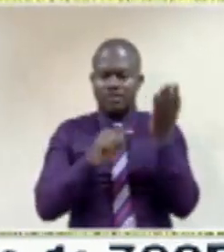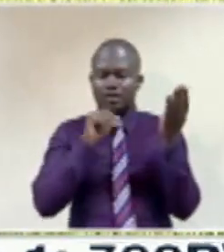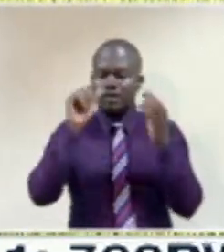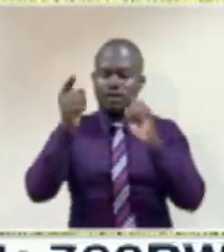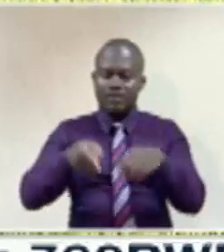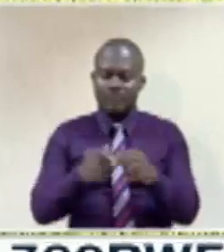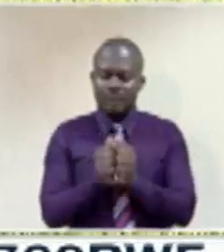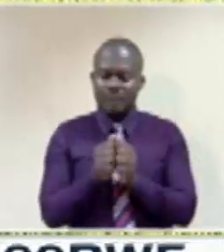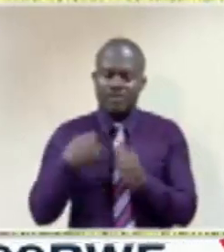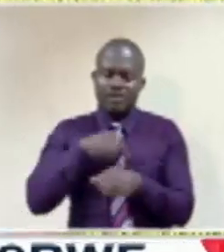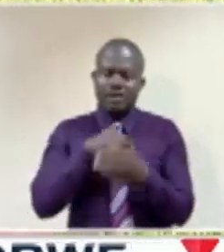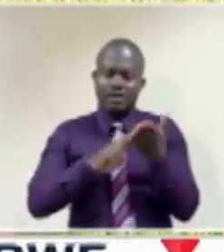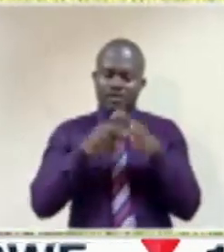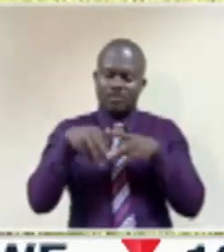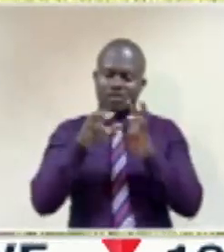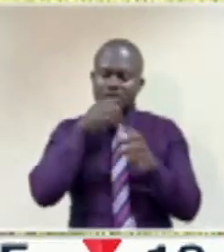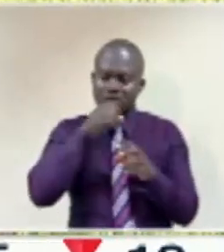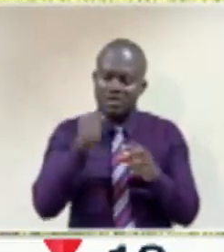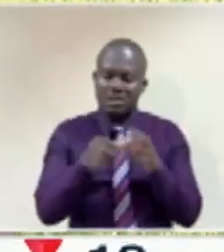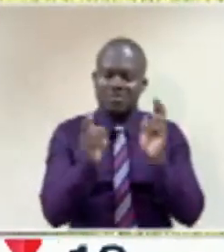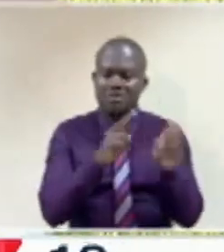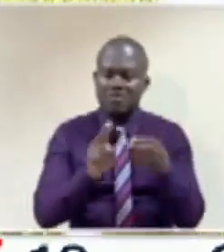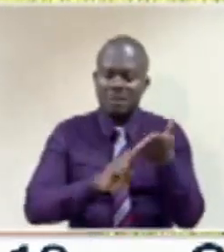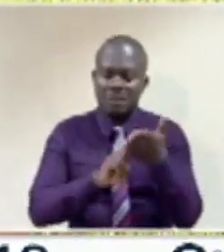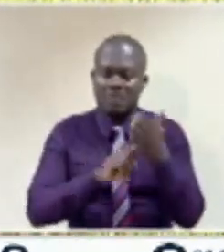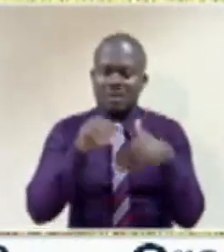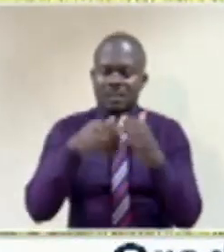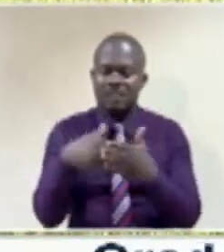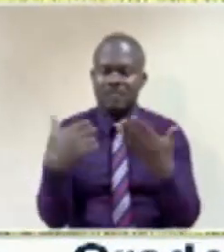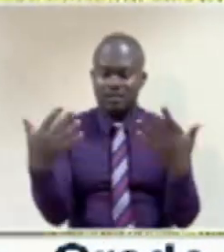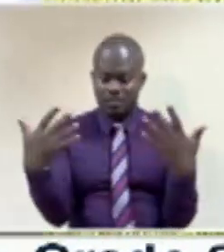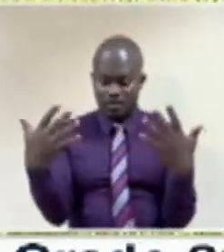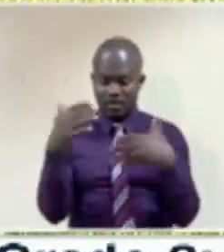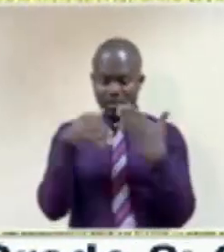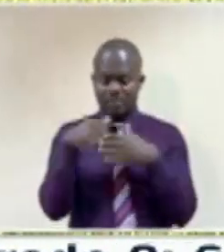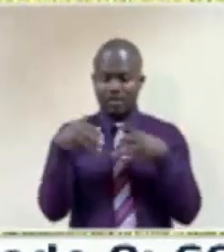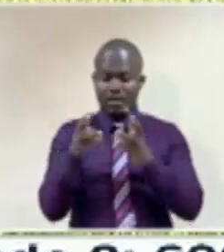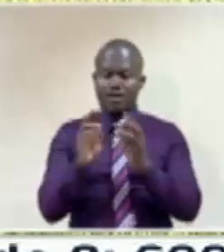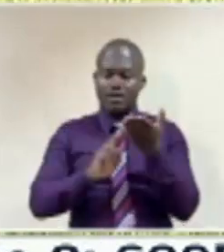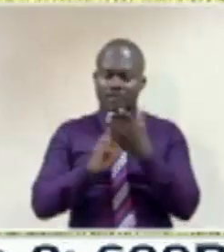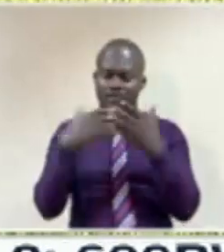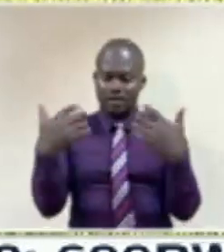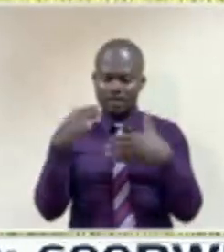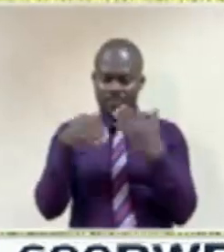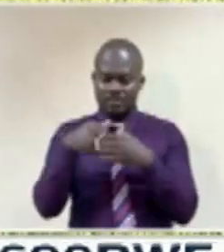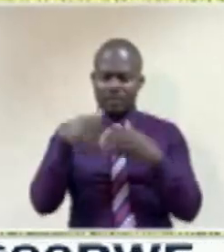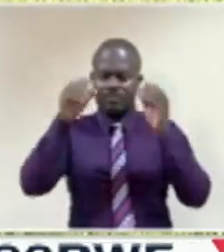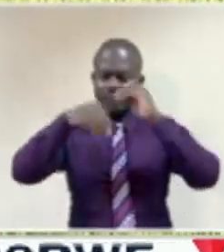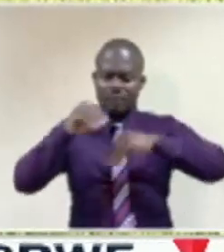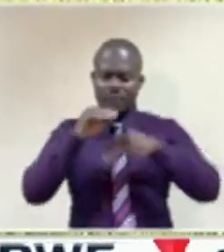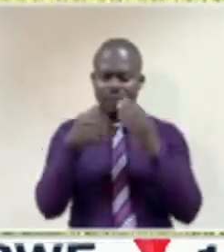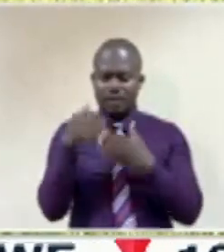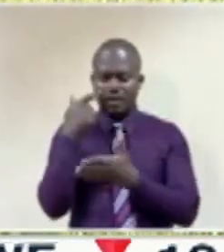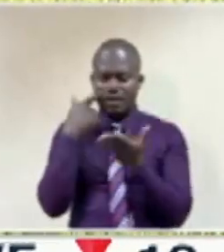rihari. Twakoreshaga uburyo buri gakondo busanzwe bwo gukoresha intoki, muri kwa guhurisha intoki rero. Hari umusaruro